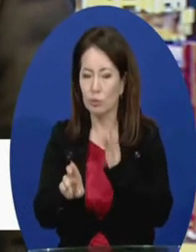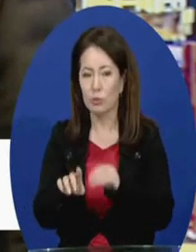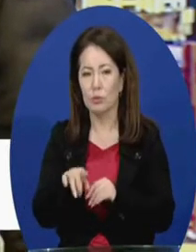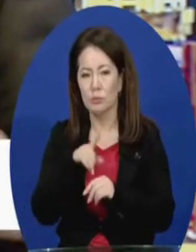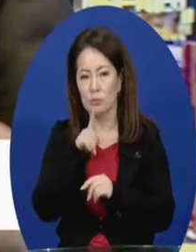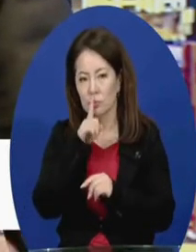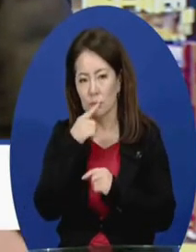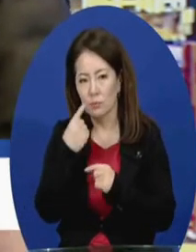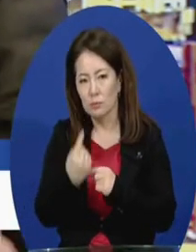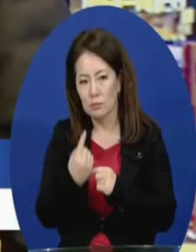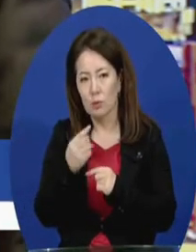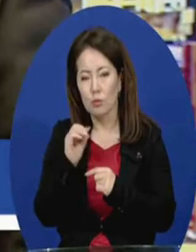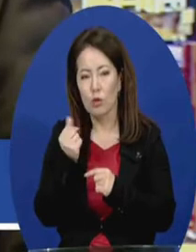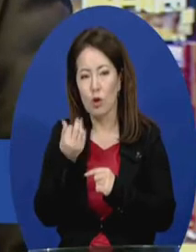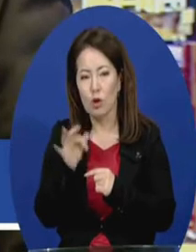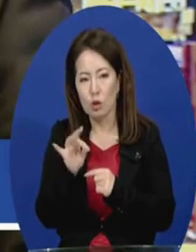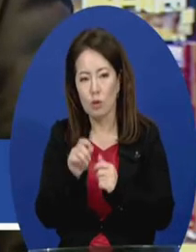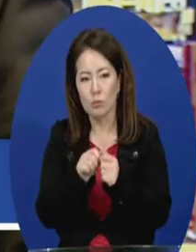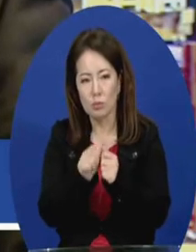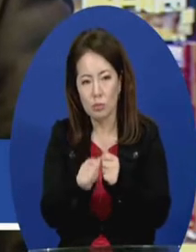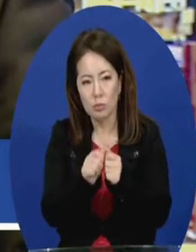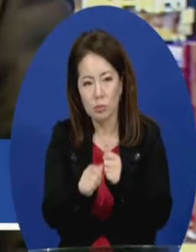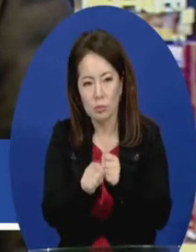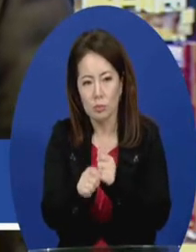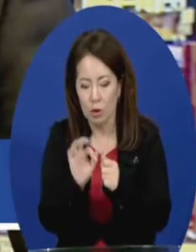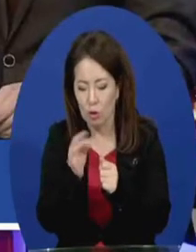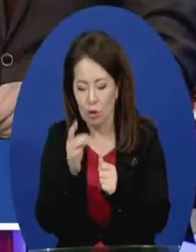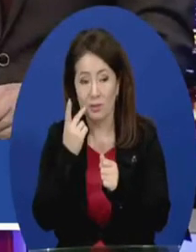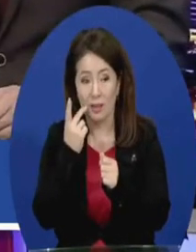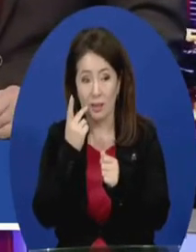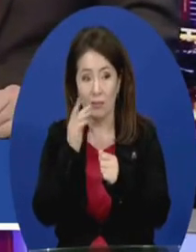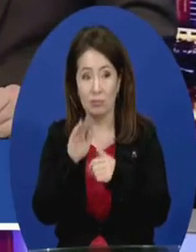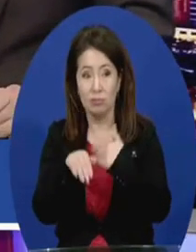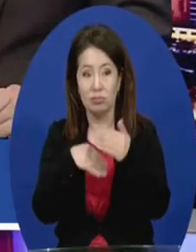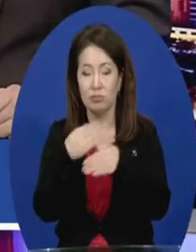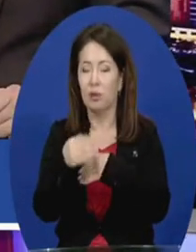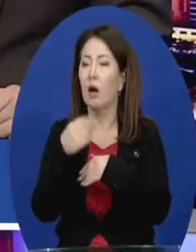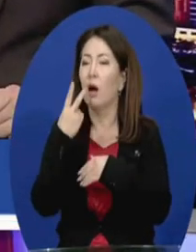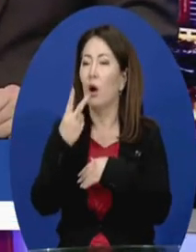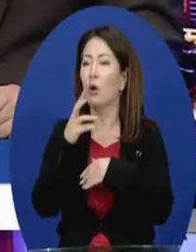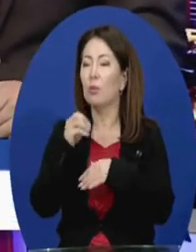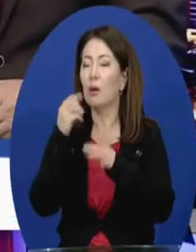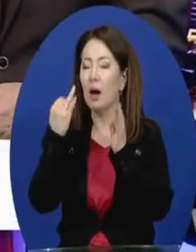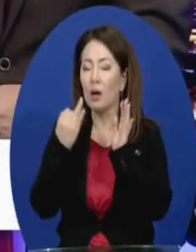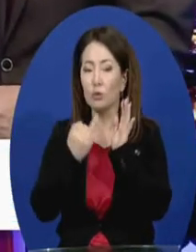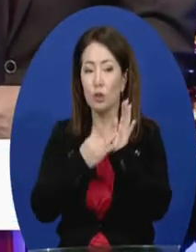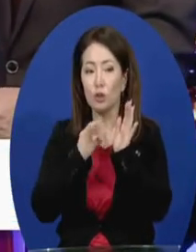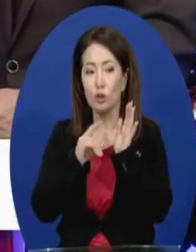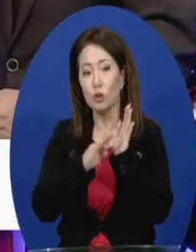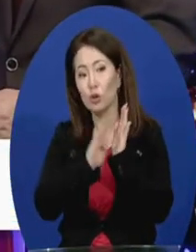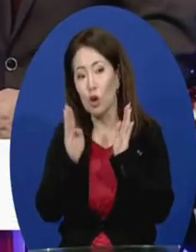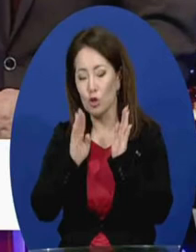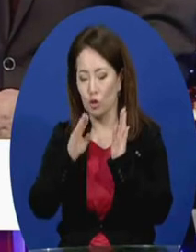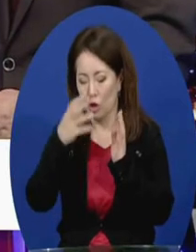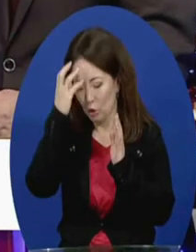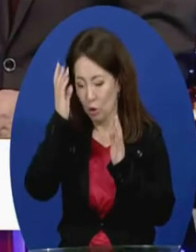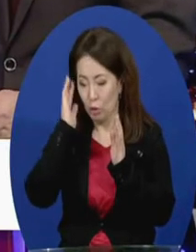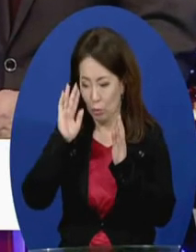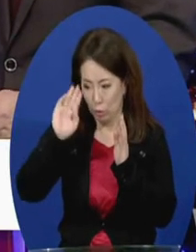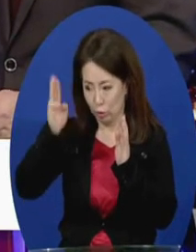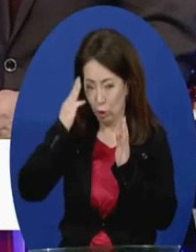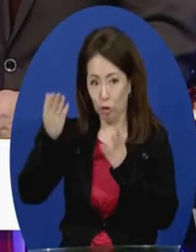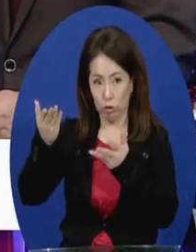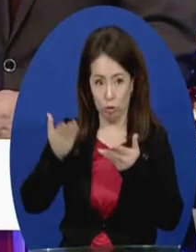Зөвхөн өрнөөс өрний хооронд явж исэн. Харин 2017 оноос хойш бодлого бол маш тодорхой болсон. Сая